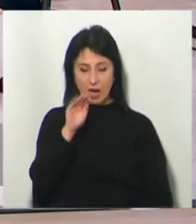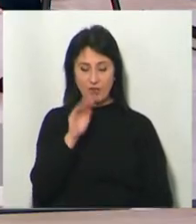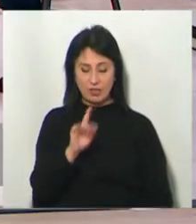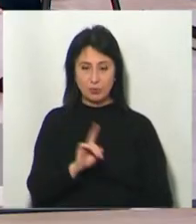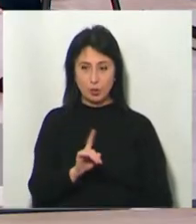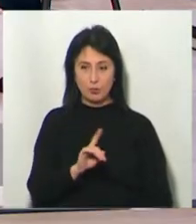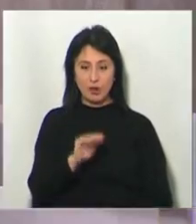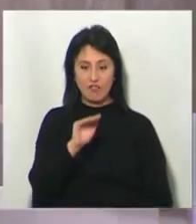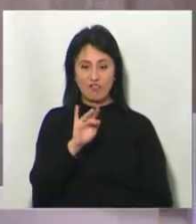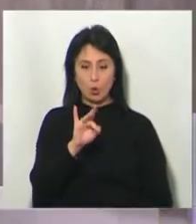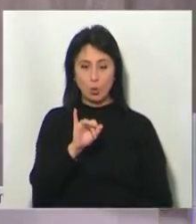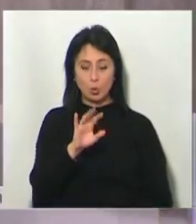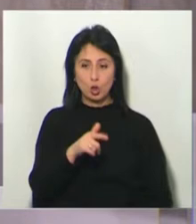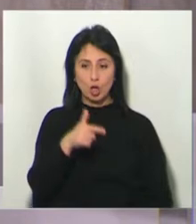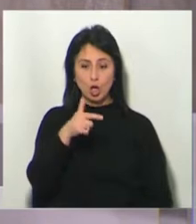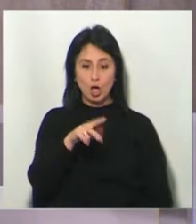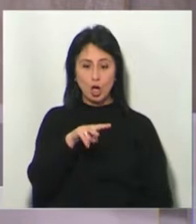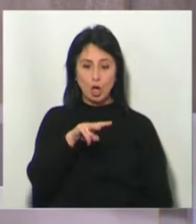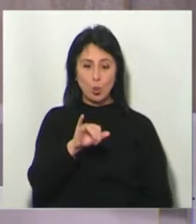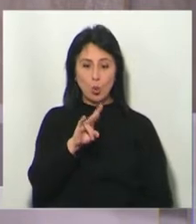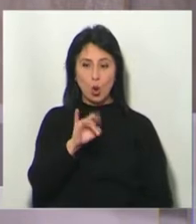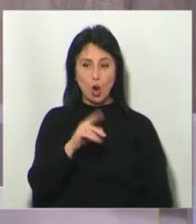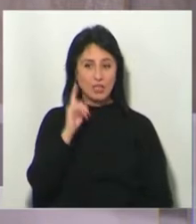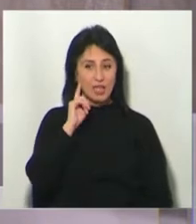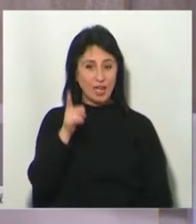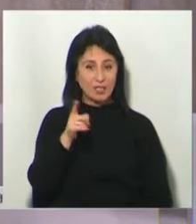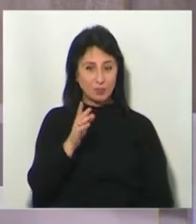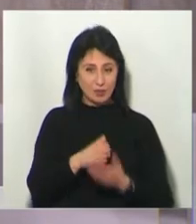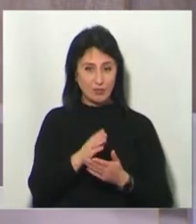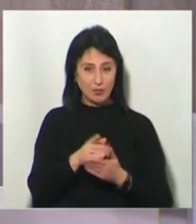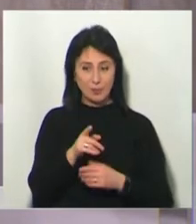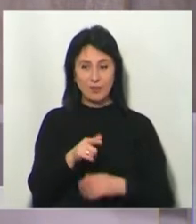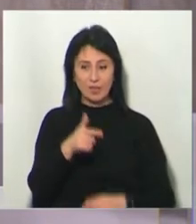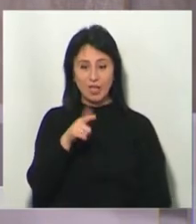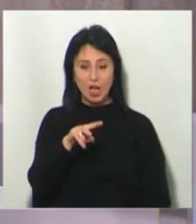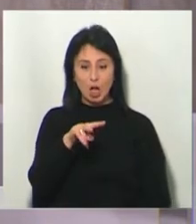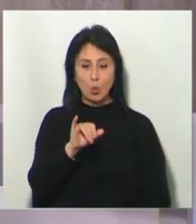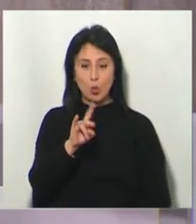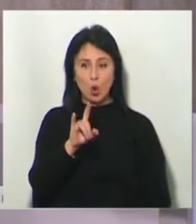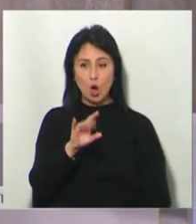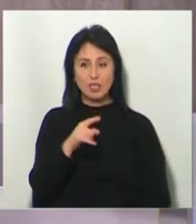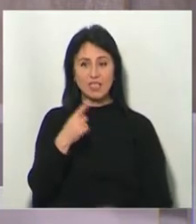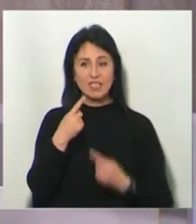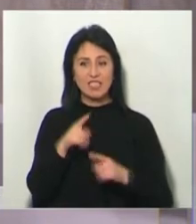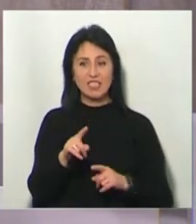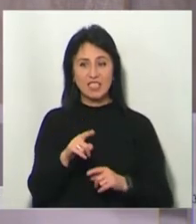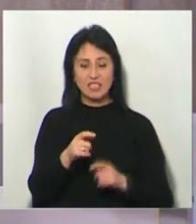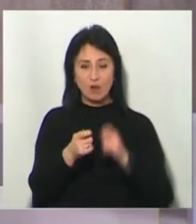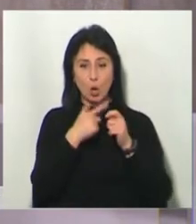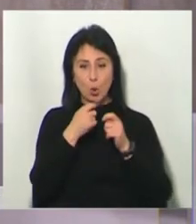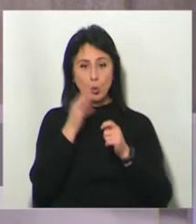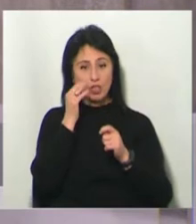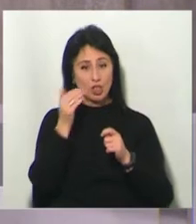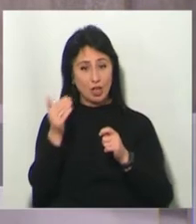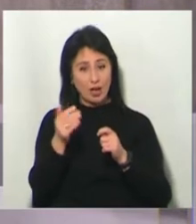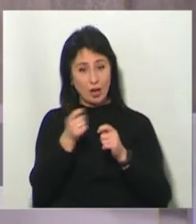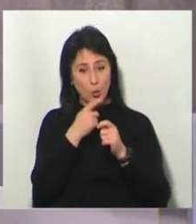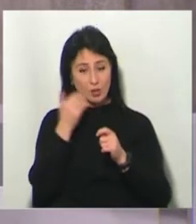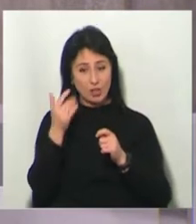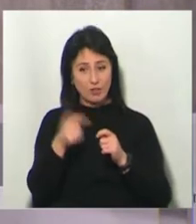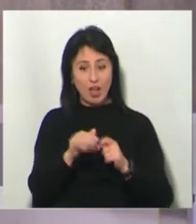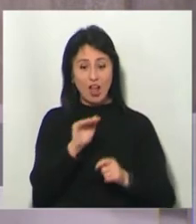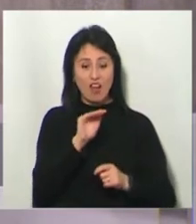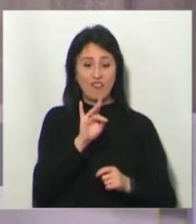გავახსენებ, რომ ფრუქტოზა და გლუკოზა ყველაზე ხშირად გესმით თქვენ. გლუკოზას ჩვენ სხვაგვარად ყურძნის შაქარს უწოდებთ,